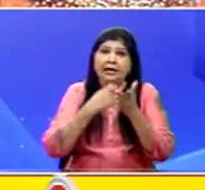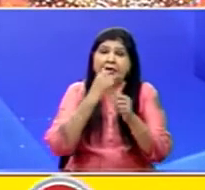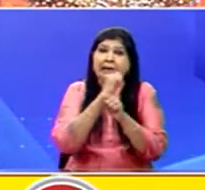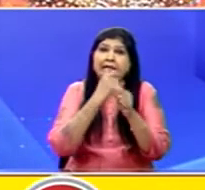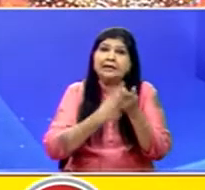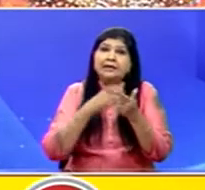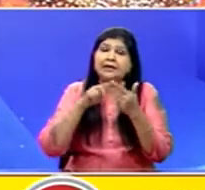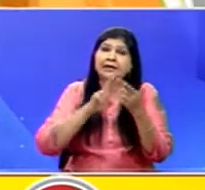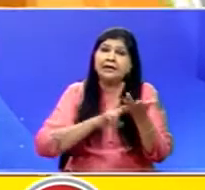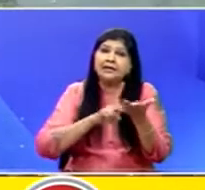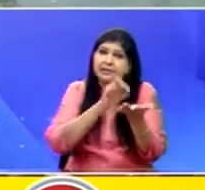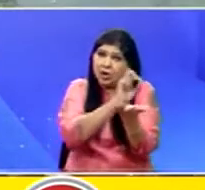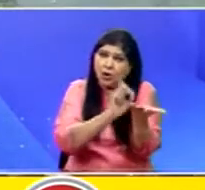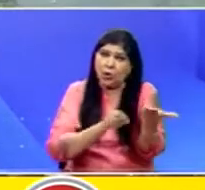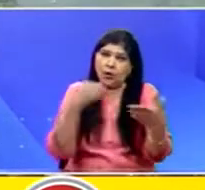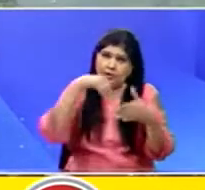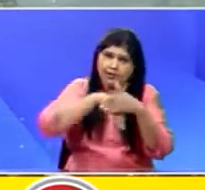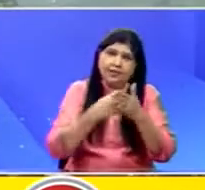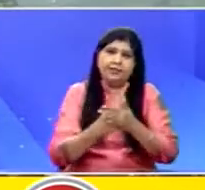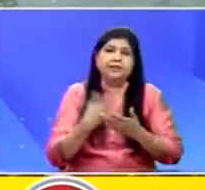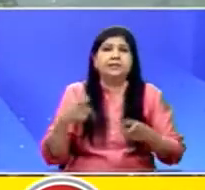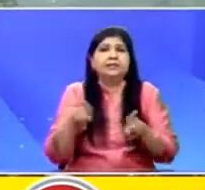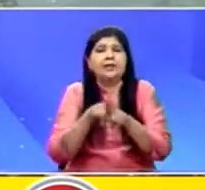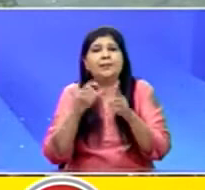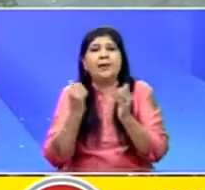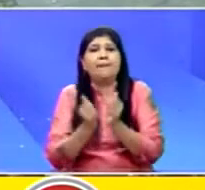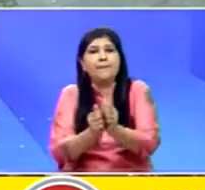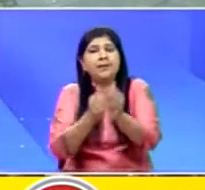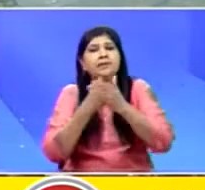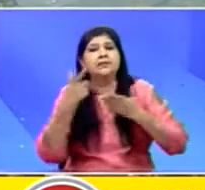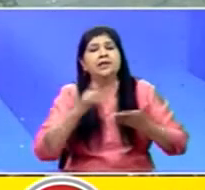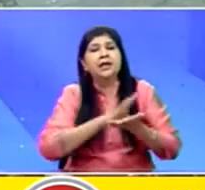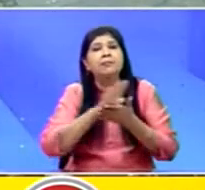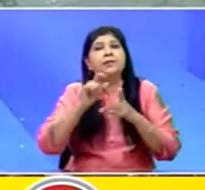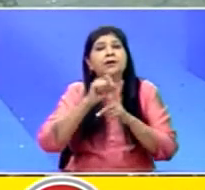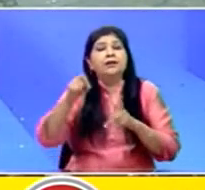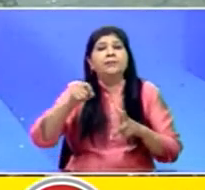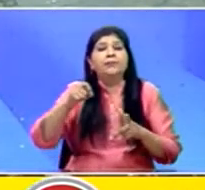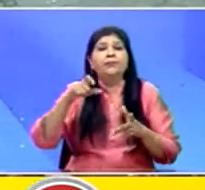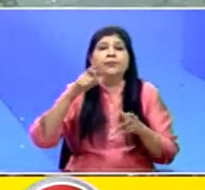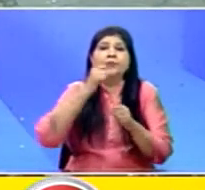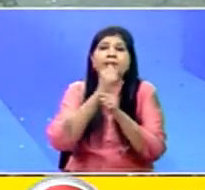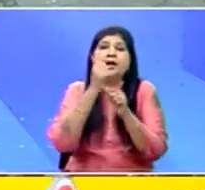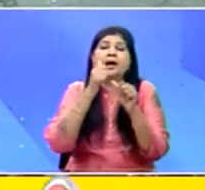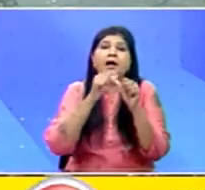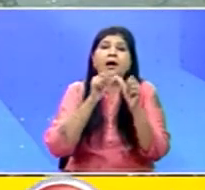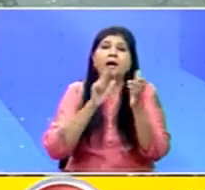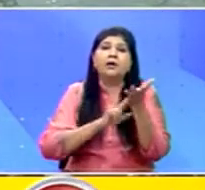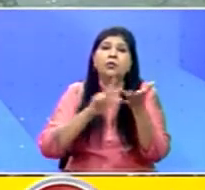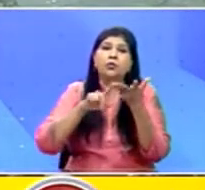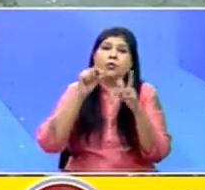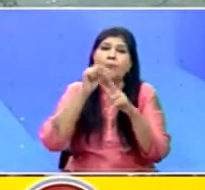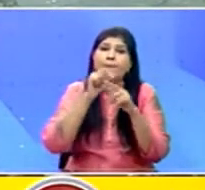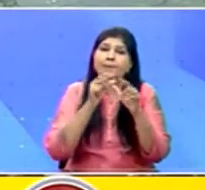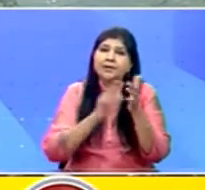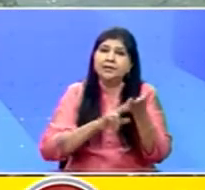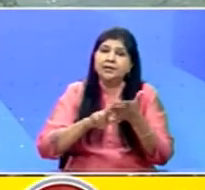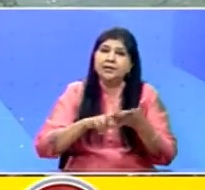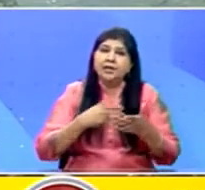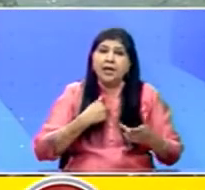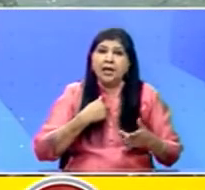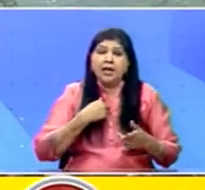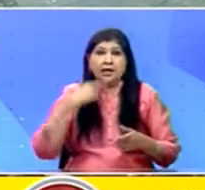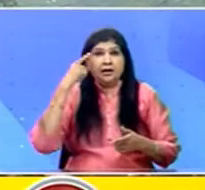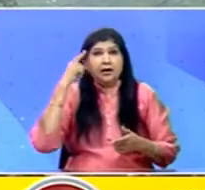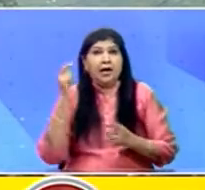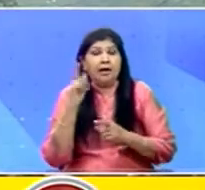गए हैं। इस सब के बीच हिमाचल प्रदेश की गंगोट पंचायत से एक बड़ा प्रेरणादायी उदाहरण भी देखने